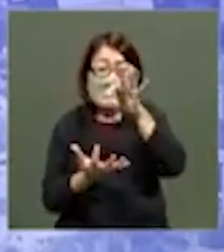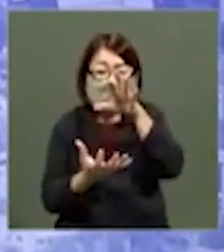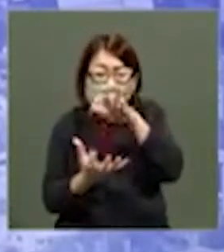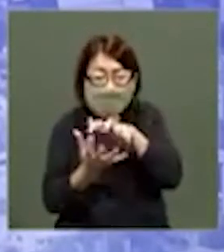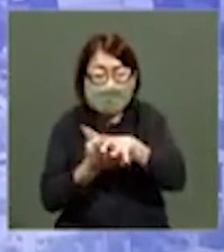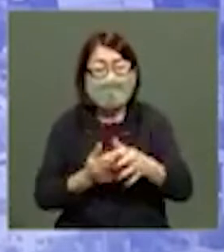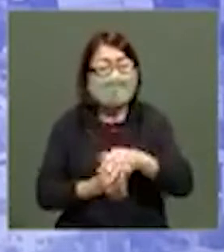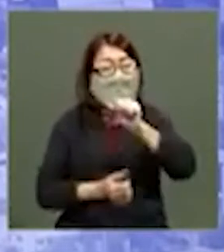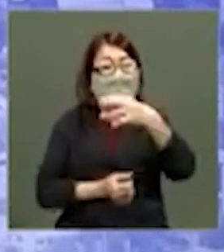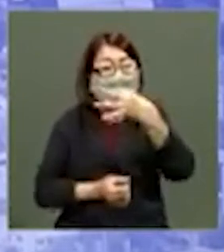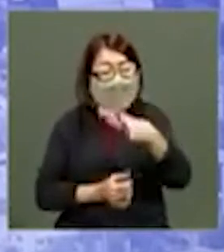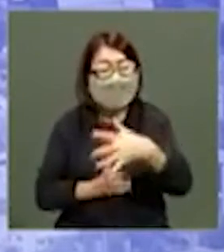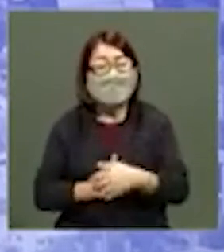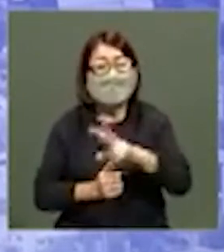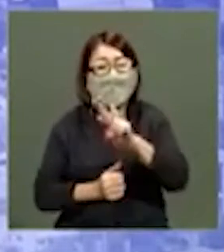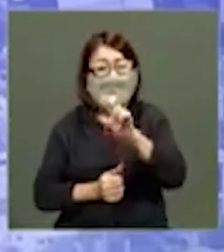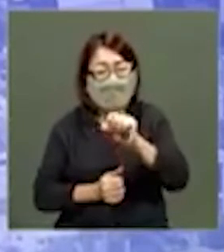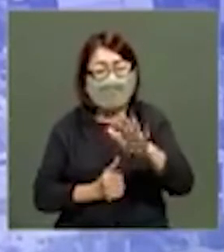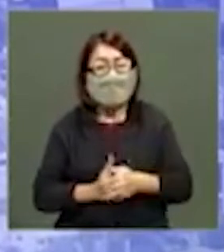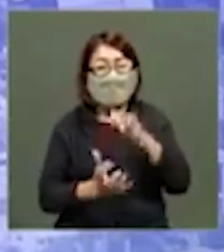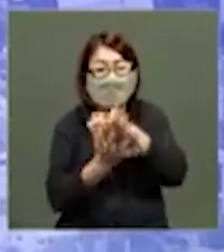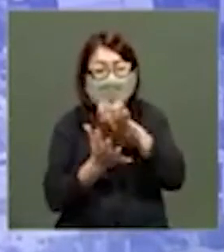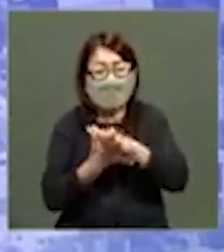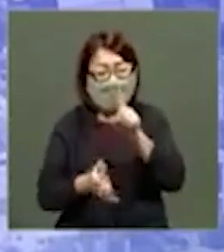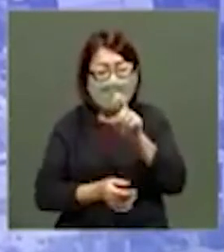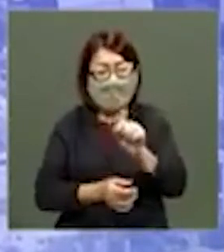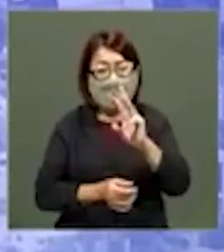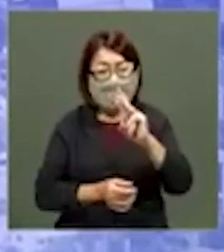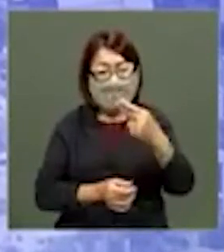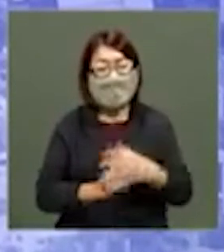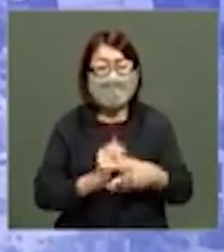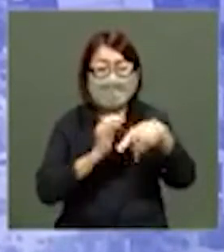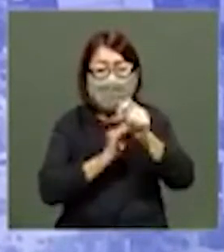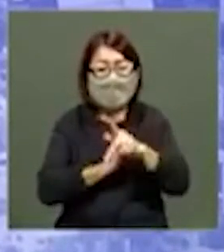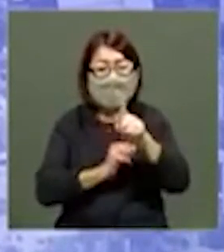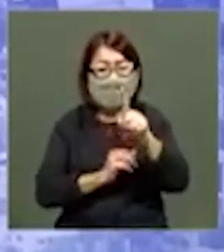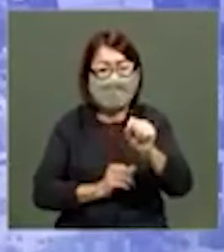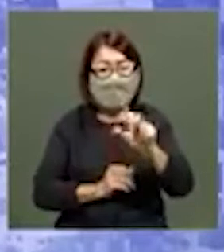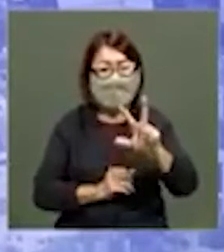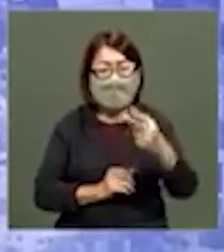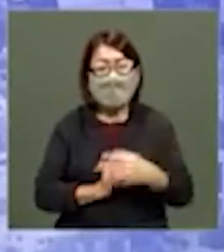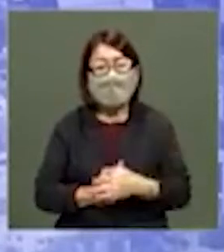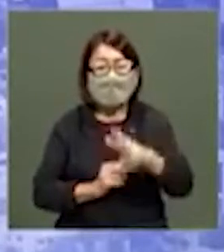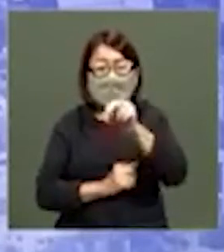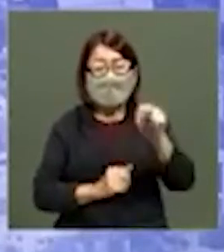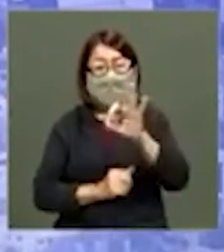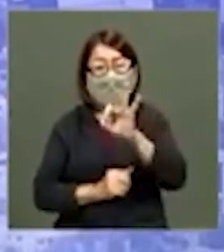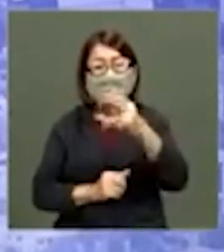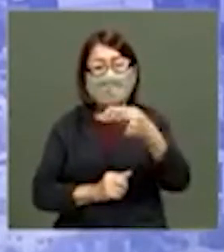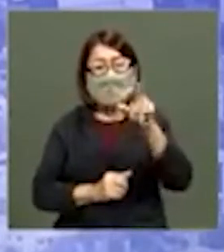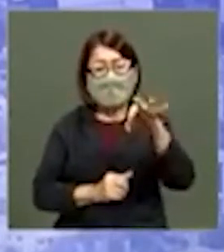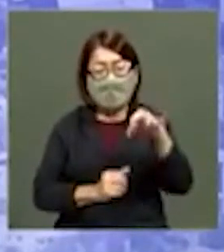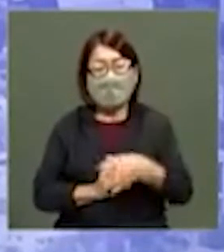230,000 นะครับแล้วก็สมุทรปราการ 160,000 นะครับปทุมธานี 130,000 นนทบุรี 99,000 นครป